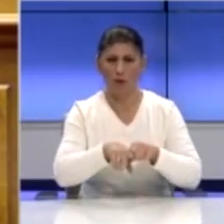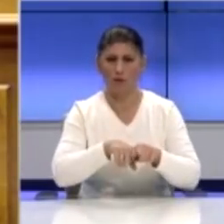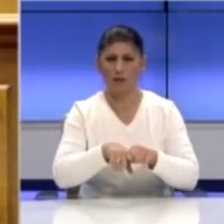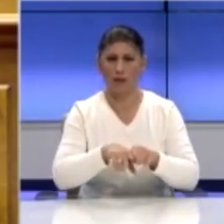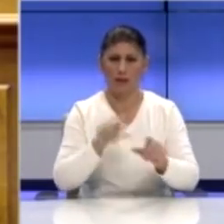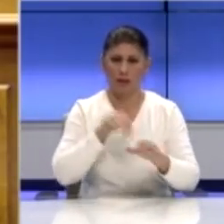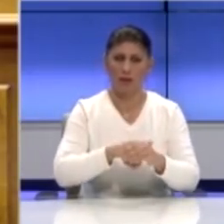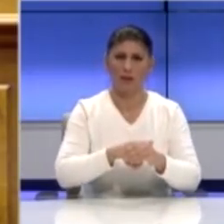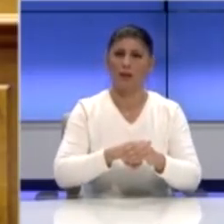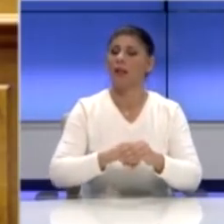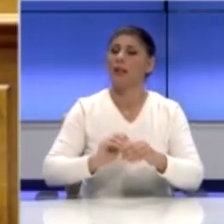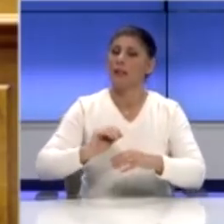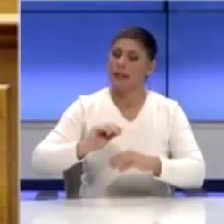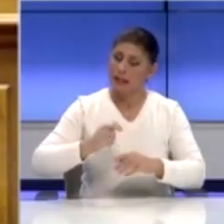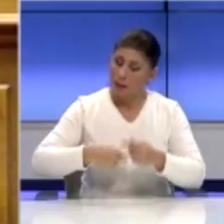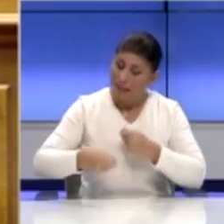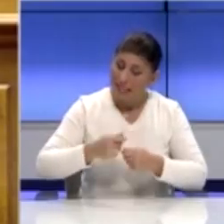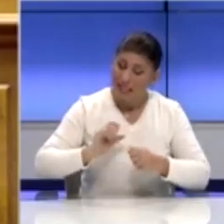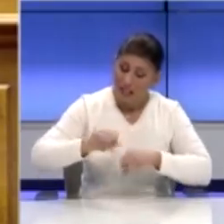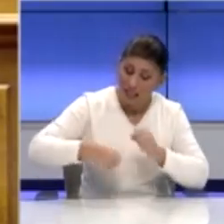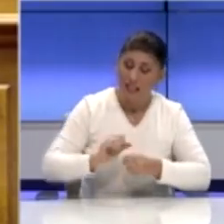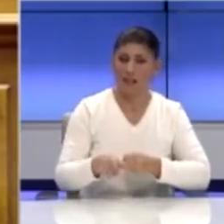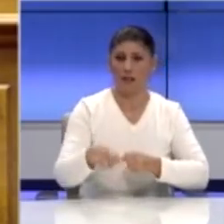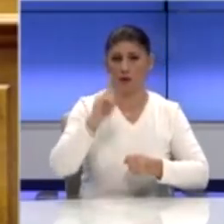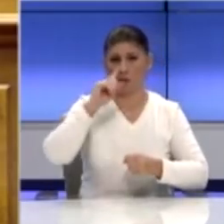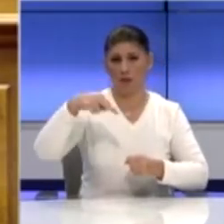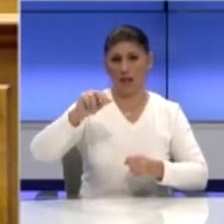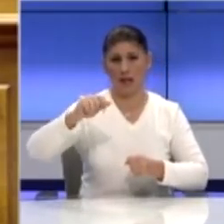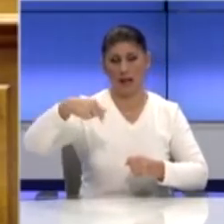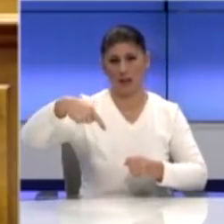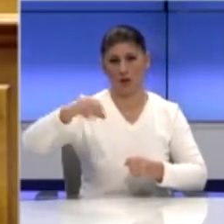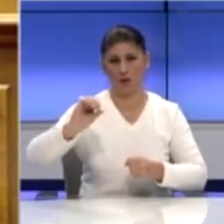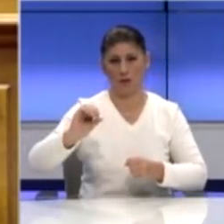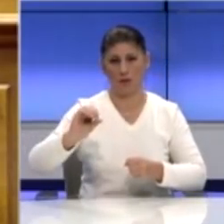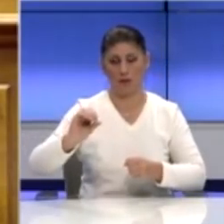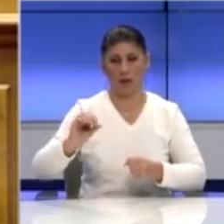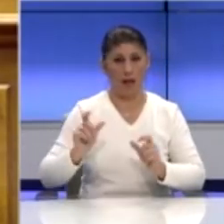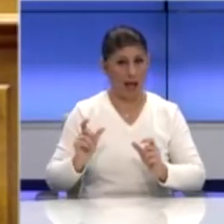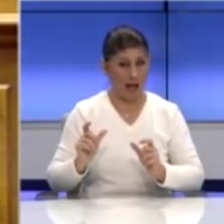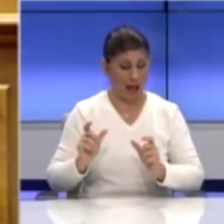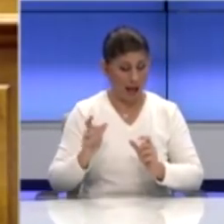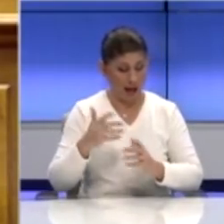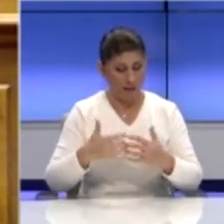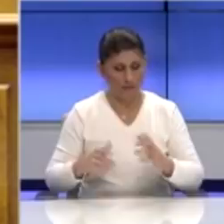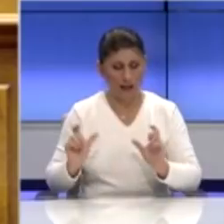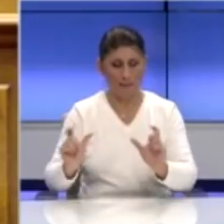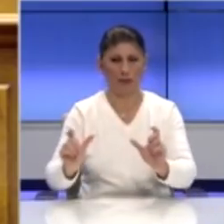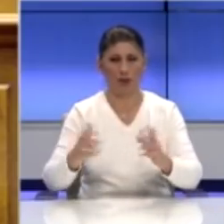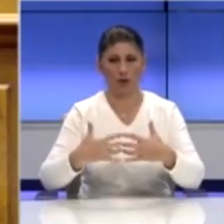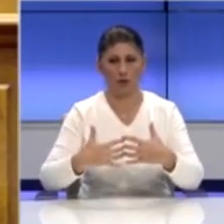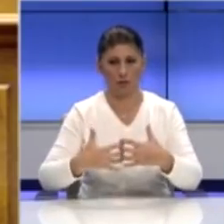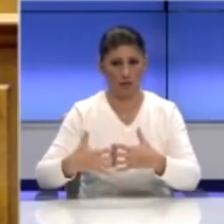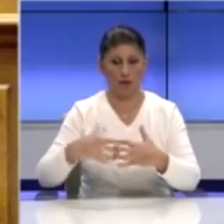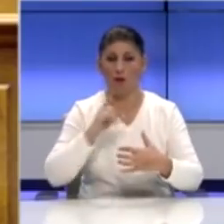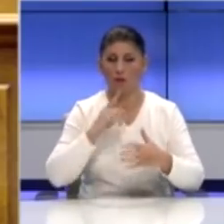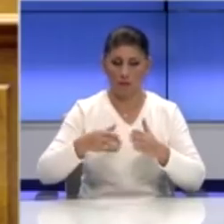την εμπλοκή σε επιχειρήσεις του ΝΑΤΟ. Τι ακριβώς υπηρετεί η αξιοποίηση αμυντικών βιομηχανικών υποδομών της χώρας, όπως